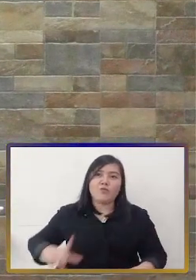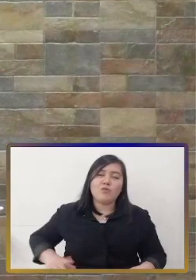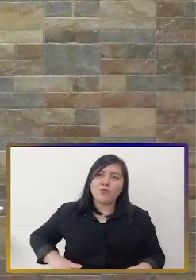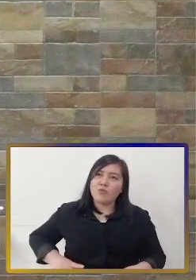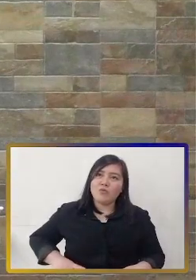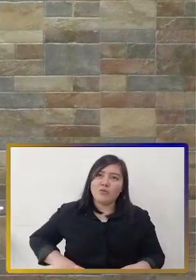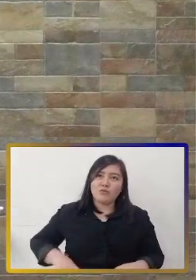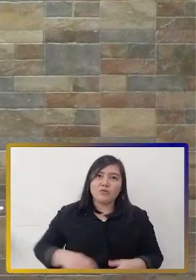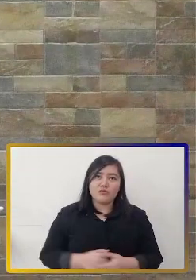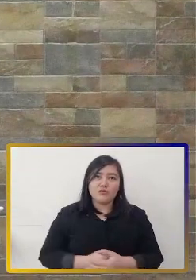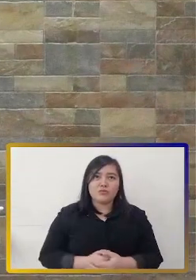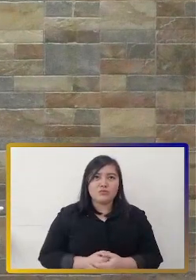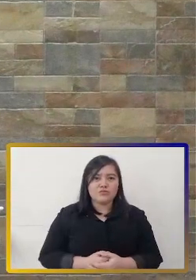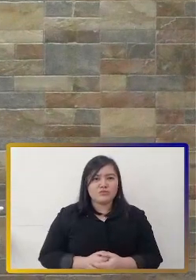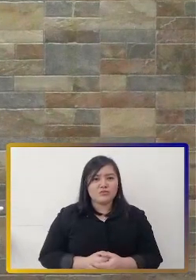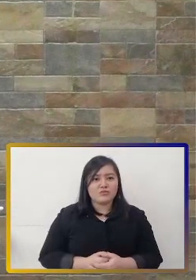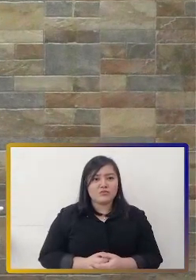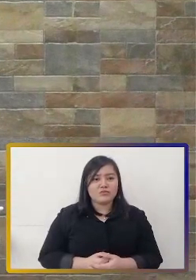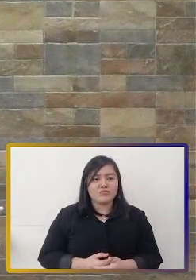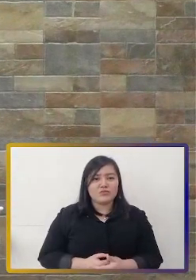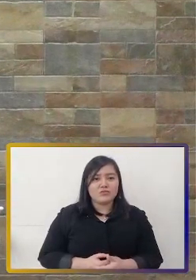Discourses. Alright? And